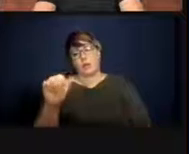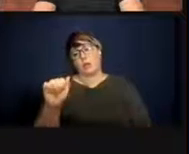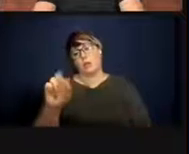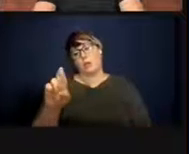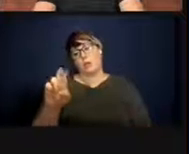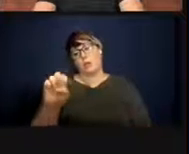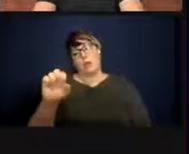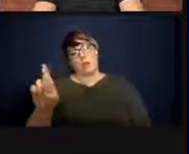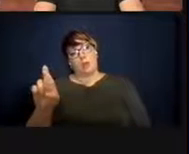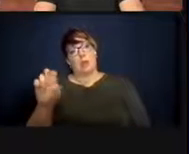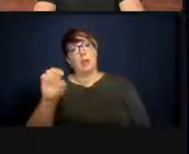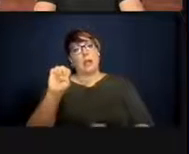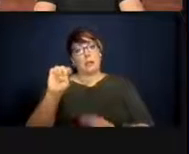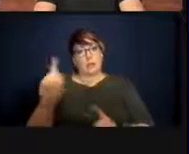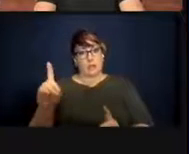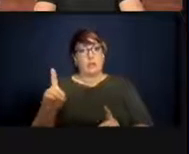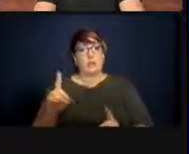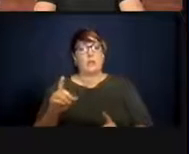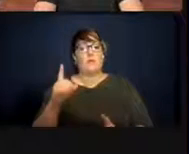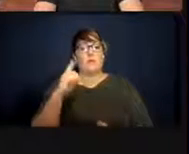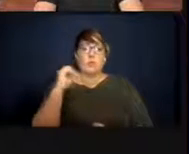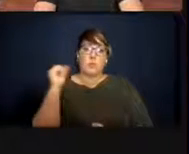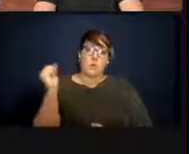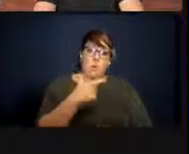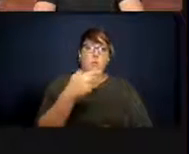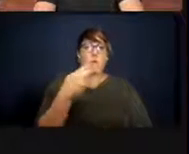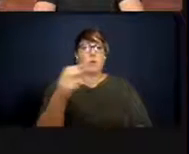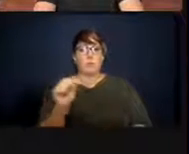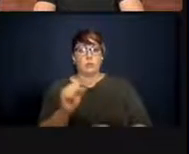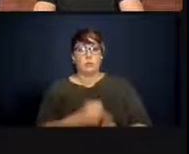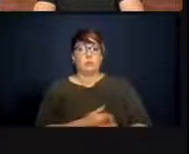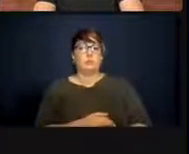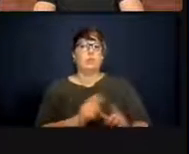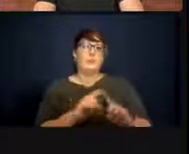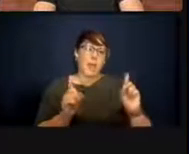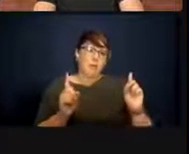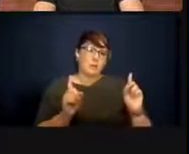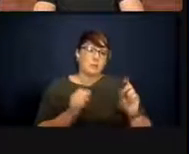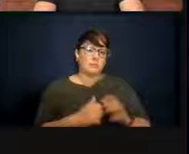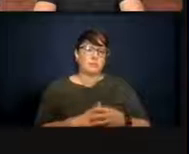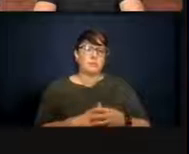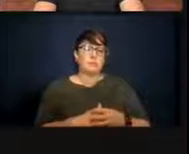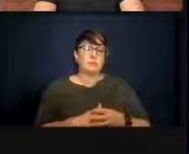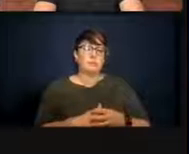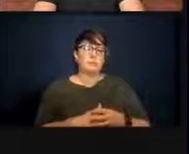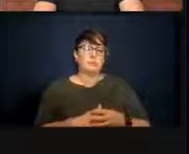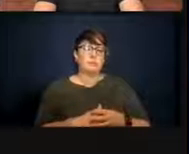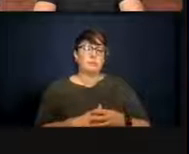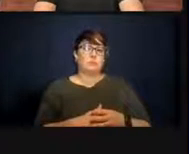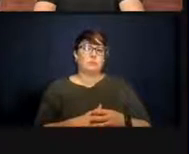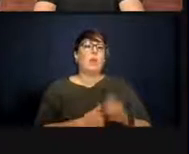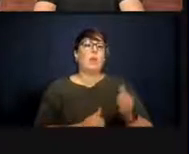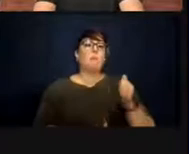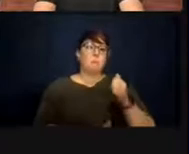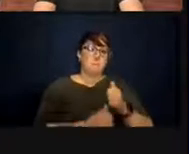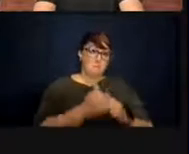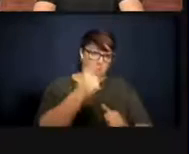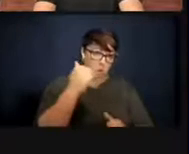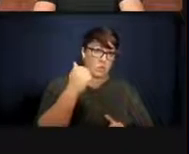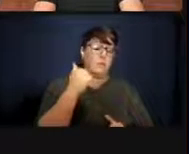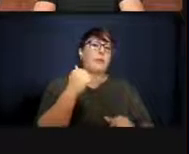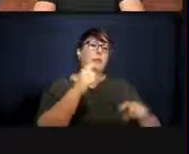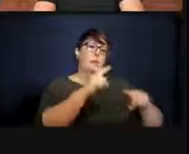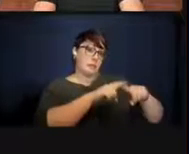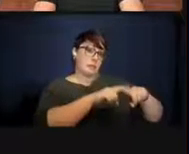غير أن لا يكون لديها هذه التدريبات. فهذه المدارس